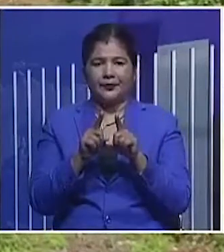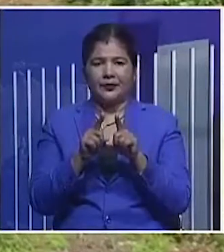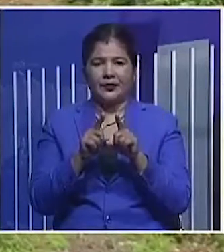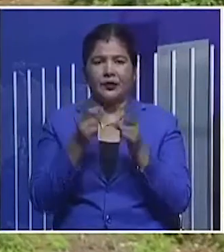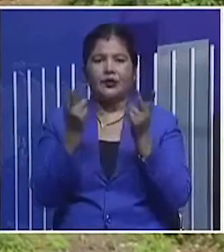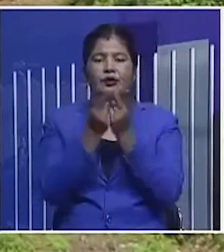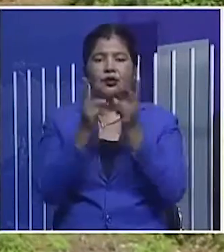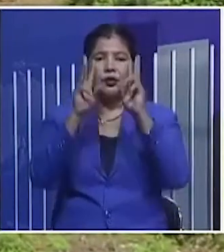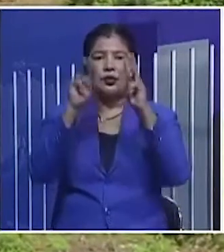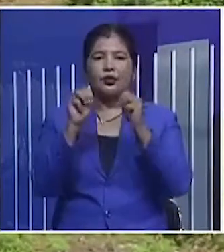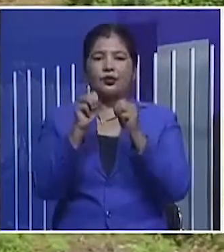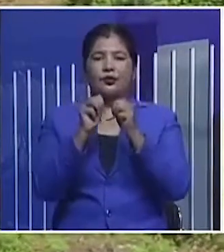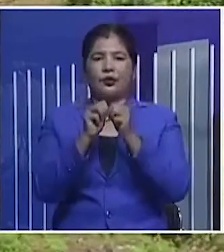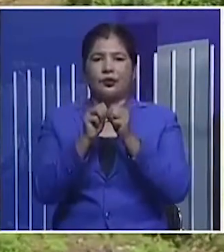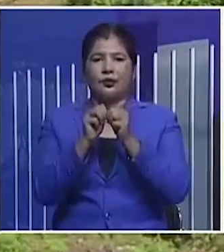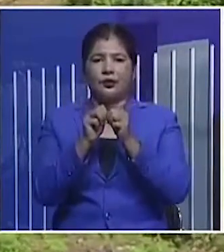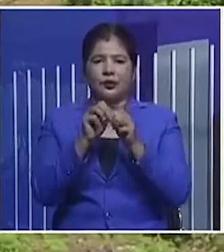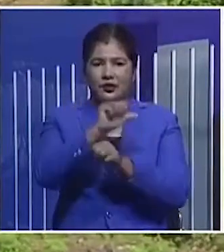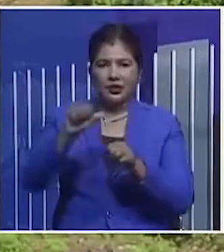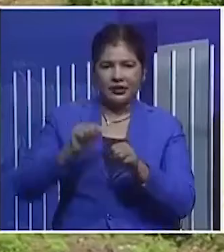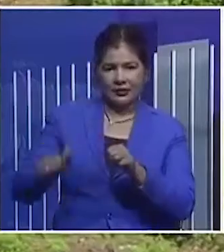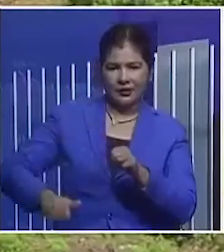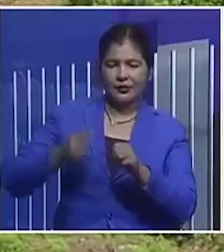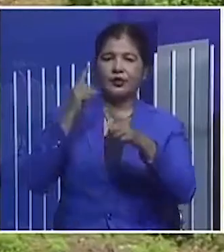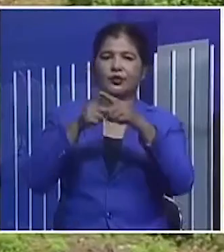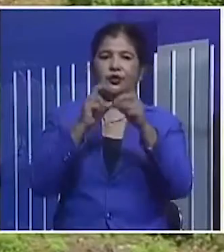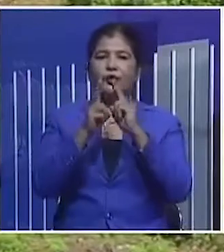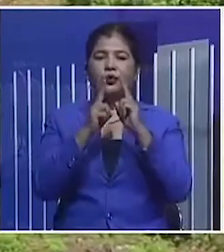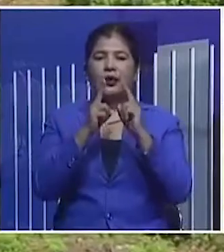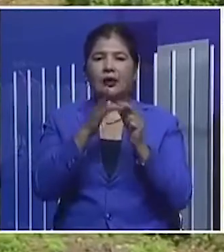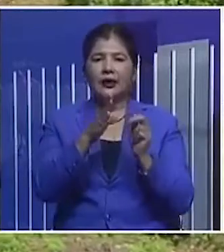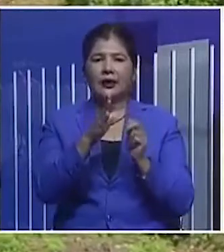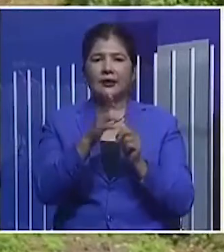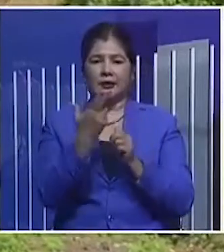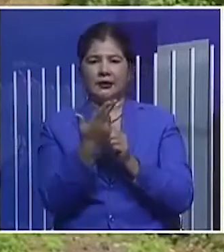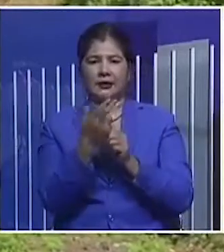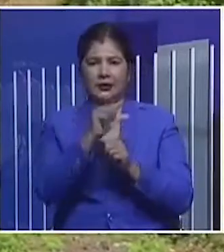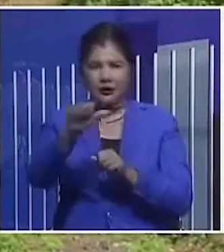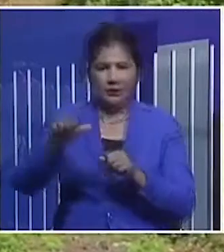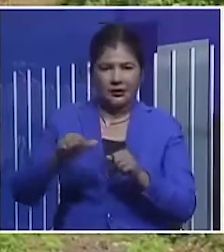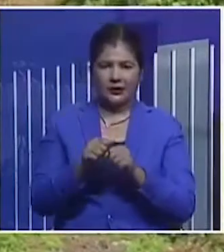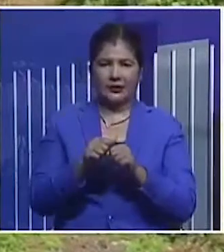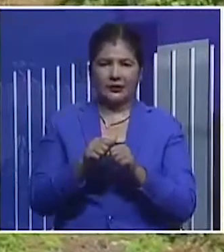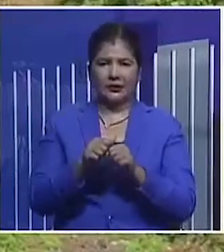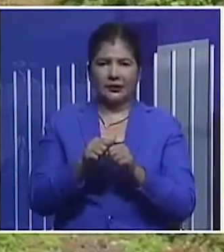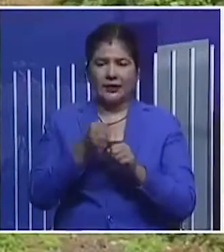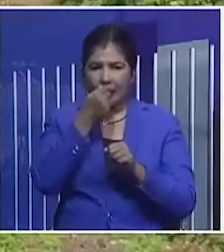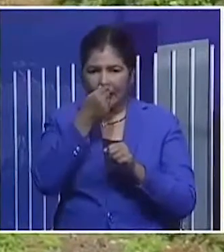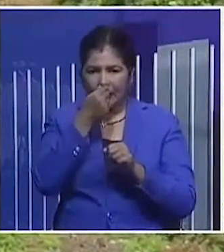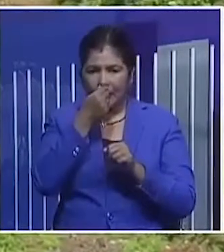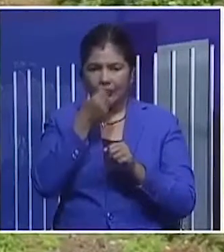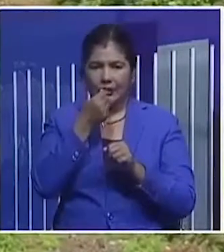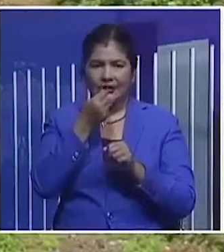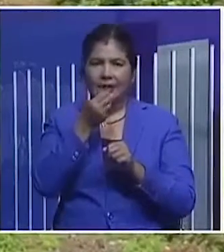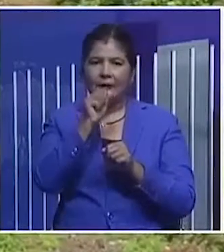जस्तो महत्त्वपूर्ण होइन जनताको जीवनसँग जोडिएको कुरालाई जनतालाई ग्रास लेभलमा लगेर